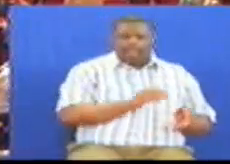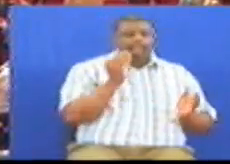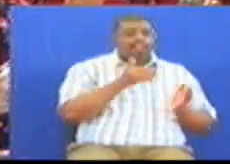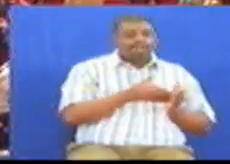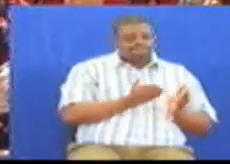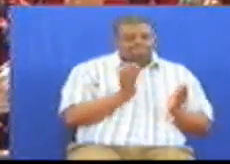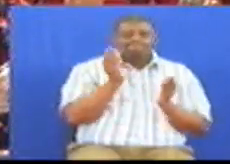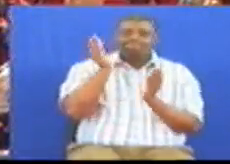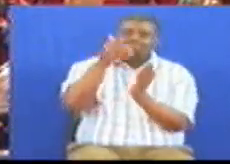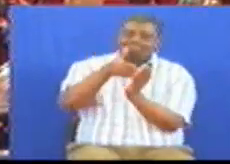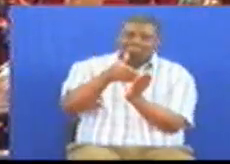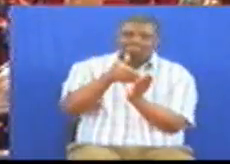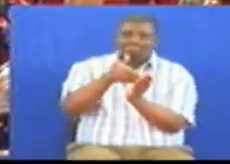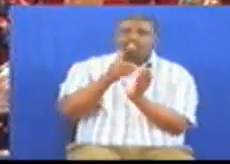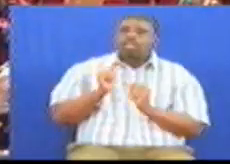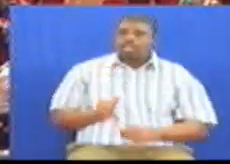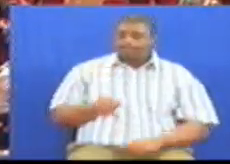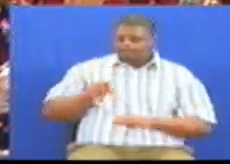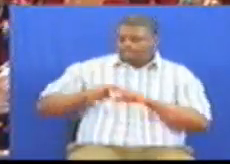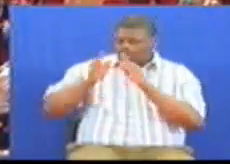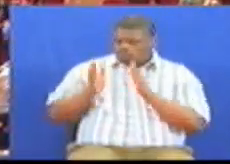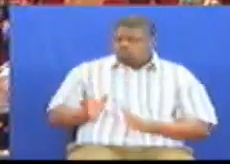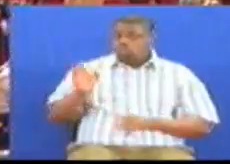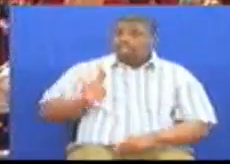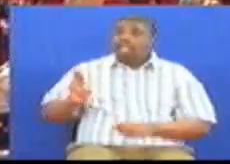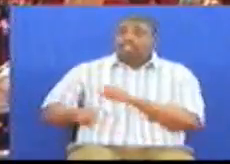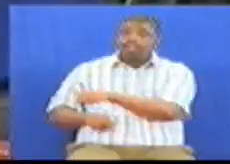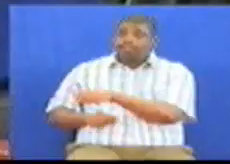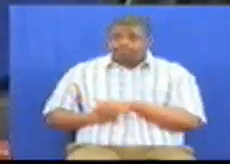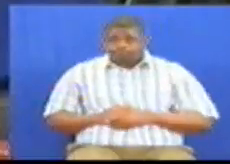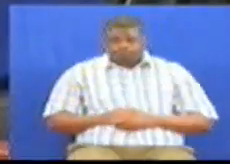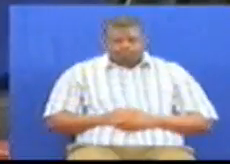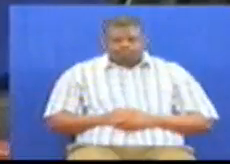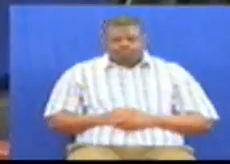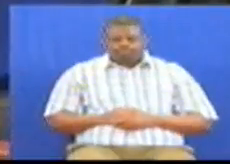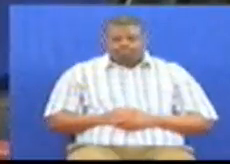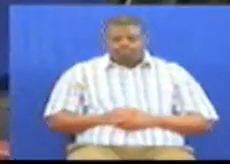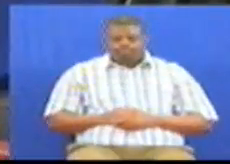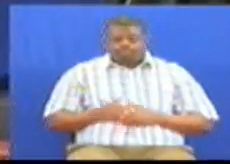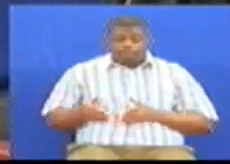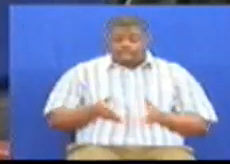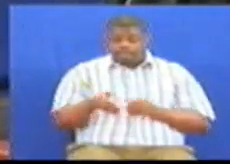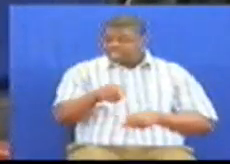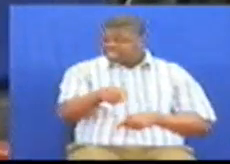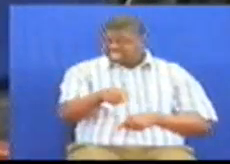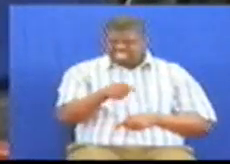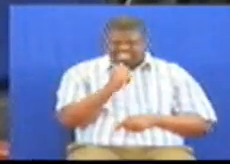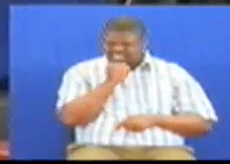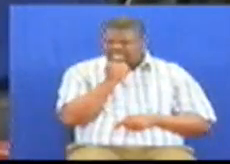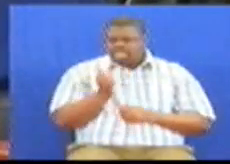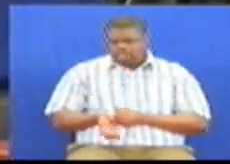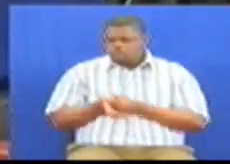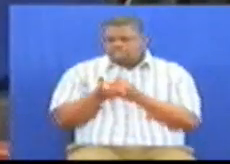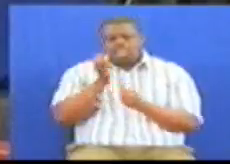Hii barabara ndio itakayosaidia, hawatalazimika kwenda Songea, wataenda moja kwa moja na mtumbo